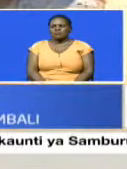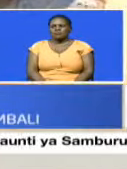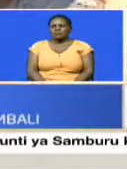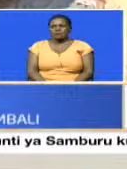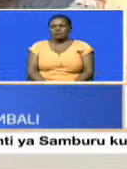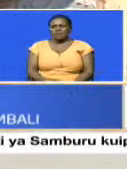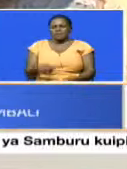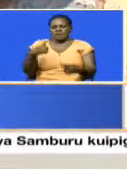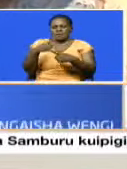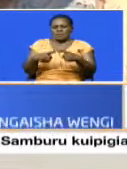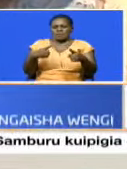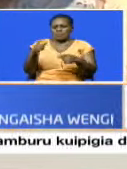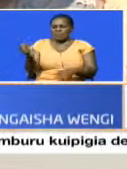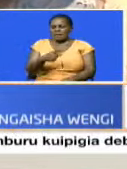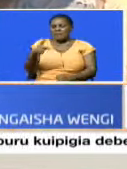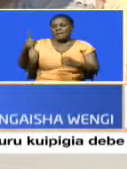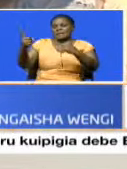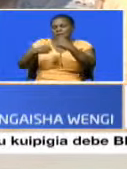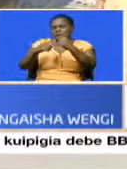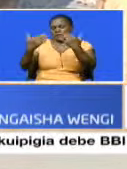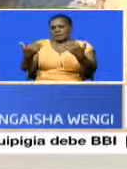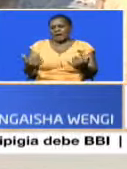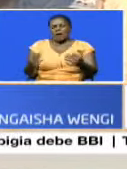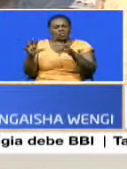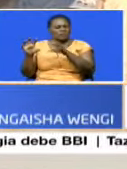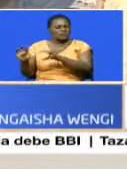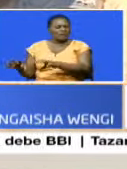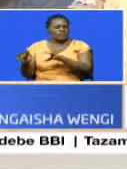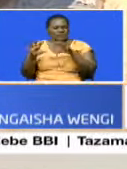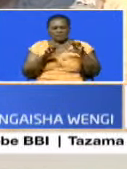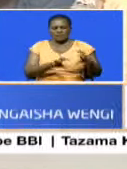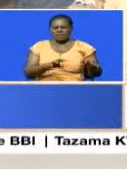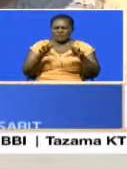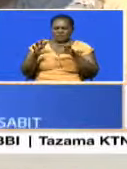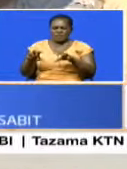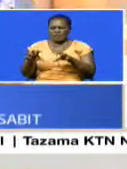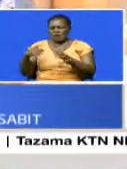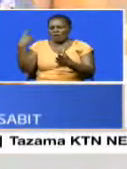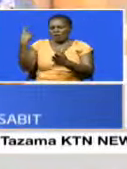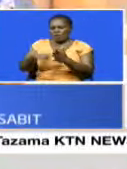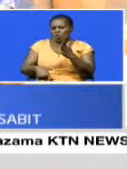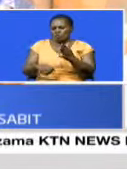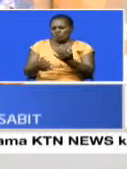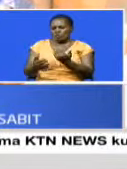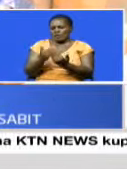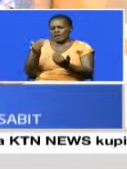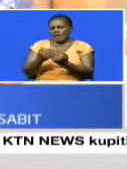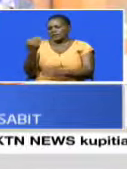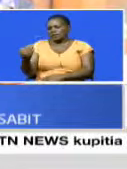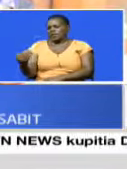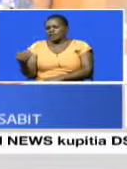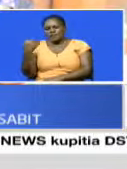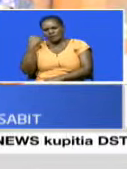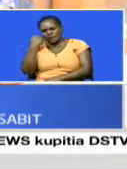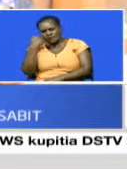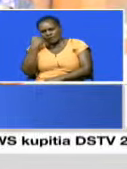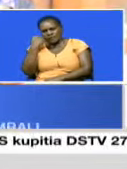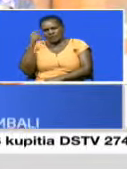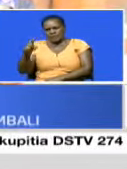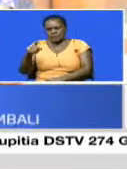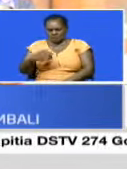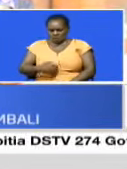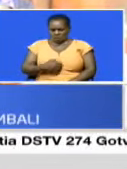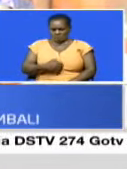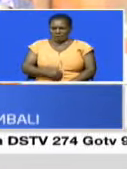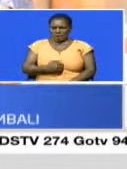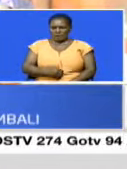Kwa zaidi ya miezi sita amekuwa akihangaishwa na gharama ya kuwatibu watoto wake watatu ambao wanahitaji kufanyiwa